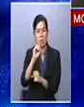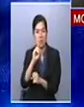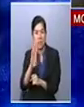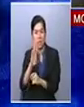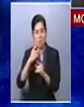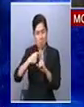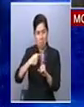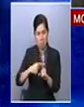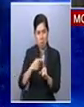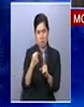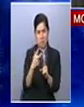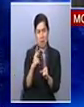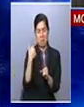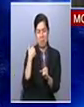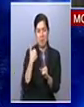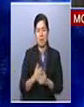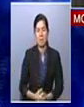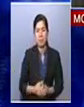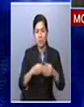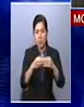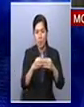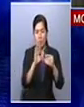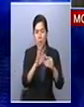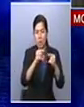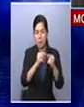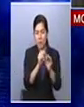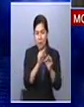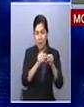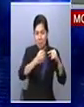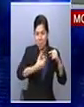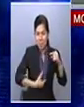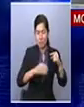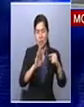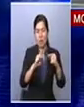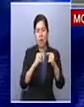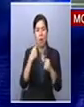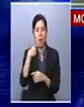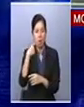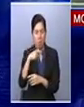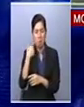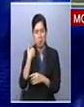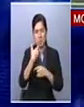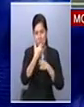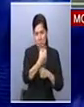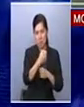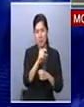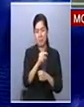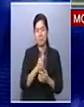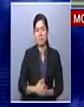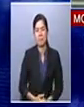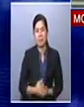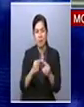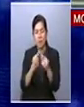หุ้นกลุ่มห้องกลุ่มแบงค์ในฮ่องกงเนี่ยในปีนี้ก็ยังคงน่าสนใจมากกว่าตลาดหุ้นฮ่องกงนะครับ แล้วก็น่าสนใจมากกว่าตล